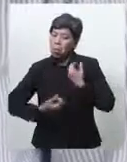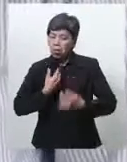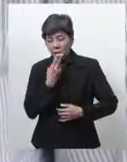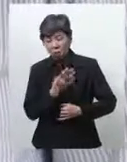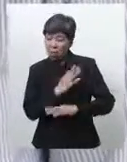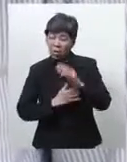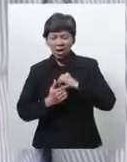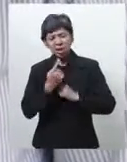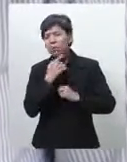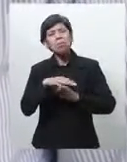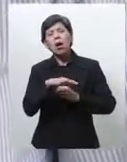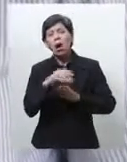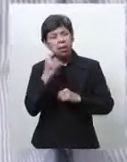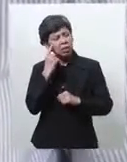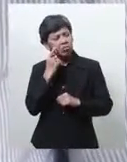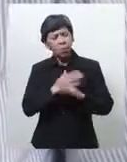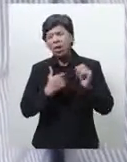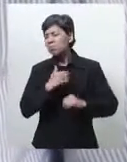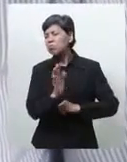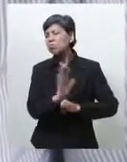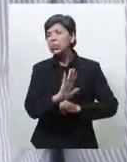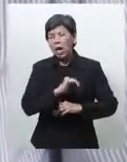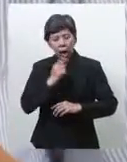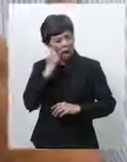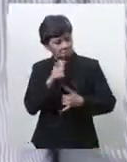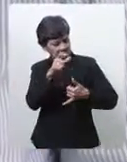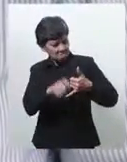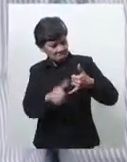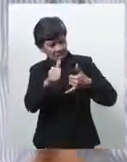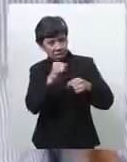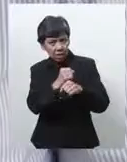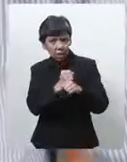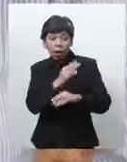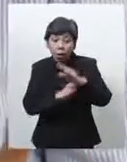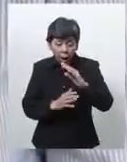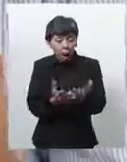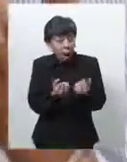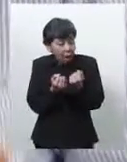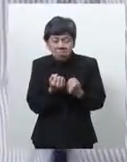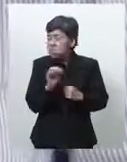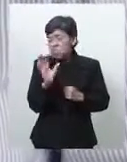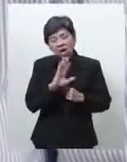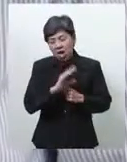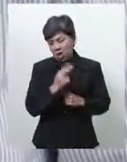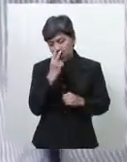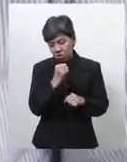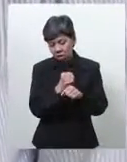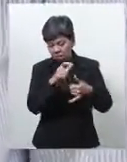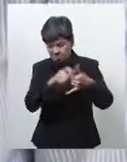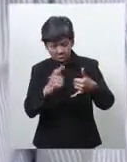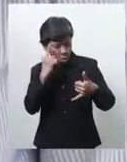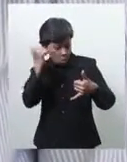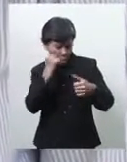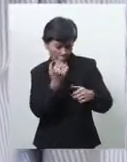ตัวพี่ต้นว่าเป็นคนพิการเลยเขามองข้ามจุดนั้นไปเลยเขาไม่ได้มองในเรื่องของความพิการว่าพี่ต้นพิการแล้วเขาถึงได้รับพี่ต้นเข้ามาทำงานที่นี่เข